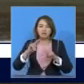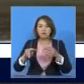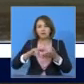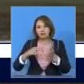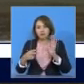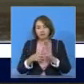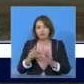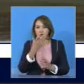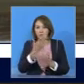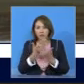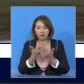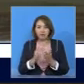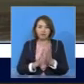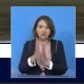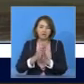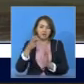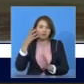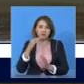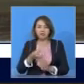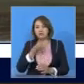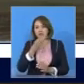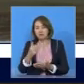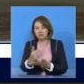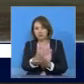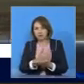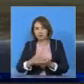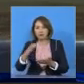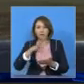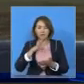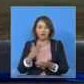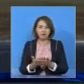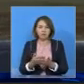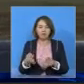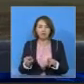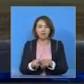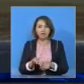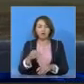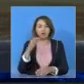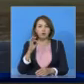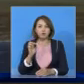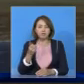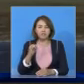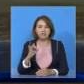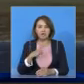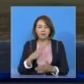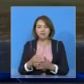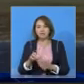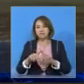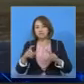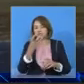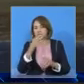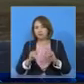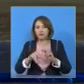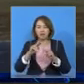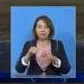Онда жылу болмай, яғни қияр мен қызанақты ерте жинап, ішкі сұранысты қамтығымыз келеді. Сонымен бірге құлпынай шаруашылығы үшін де жылыжай саламыз.